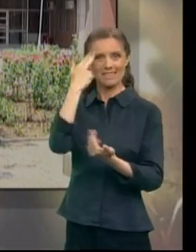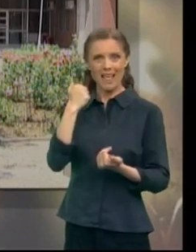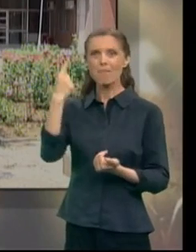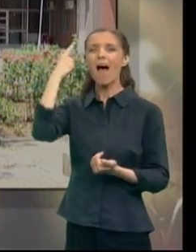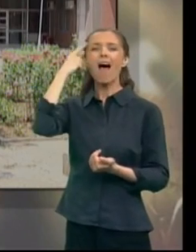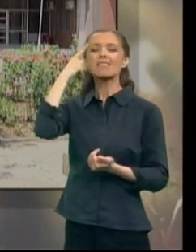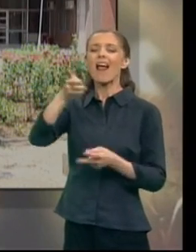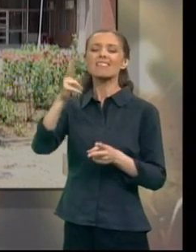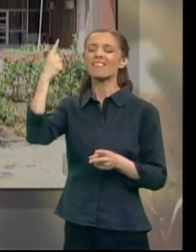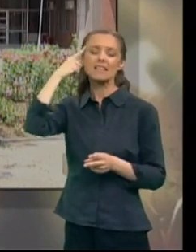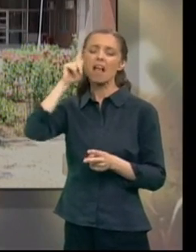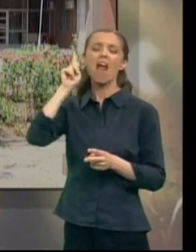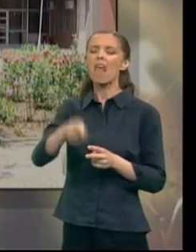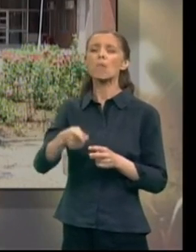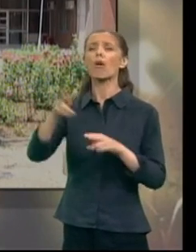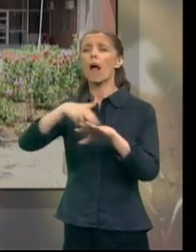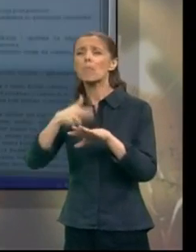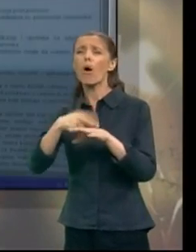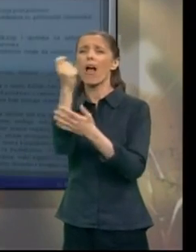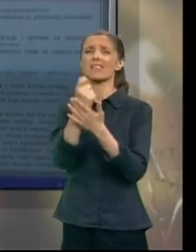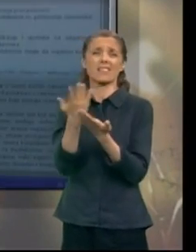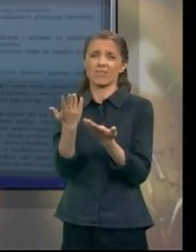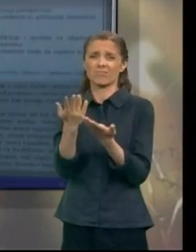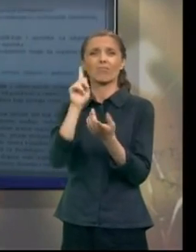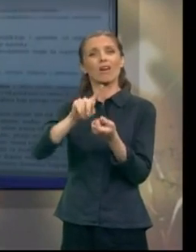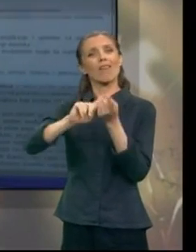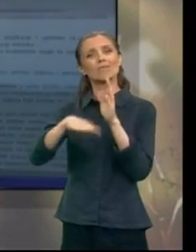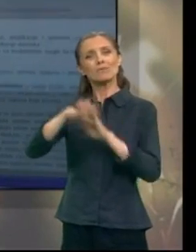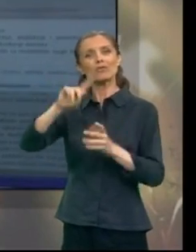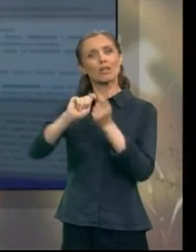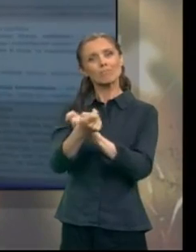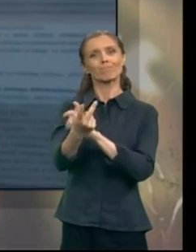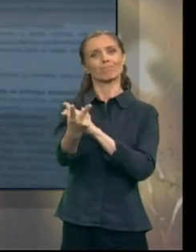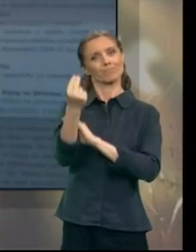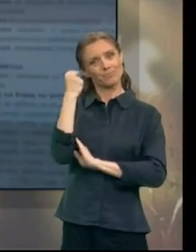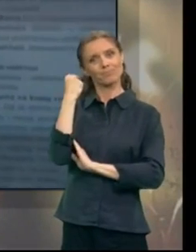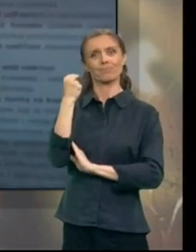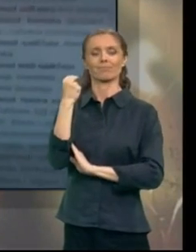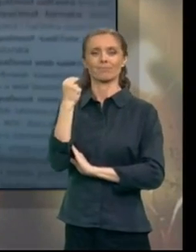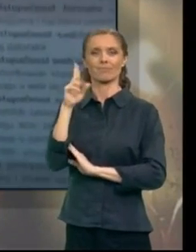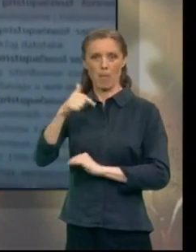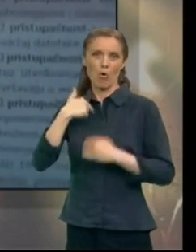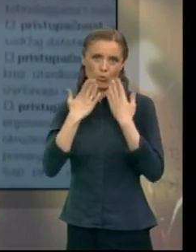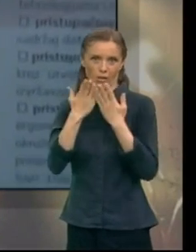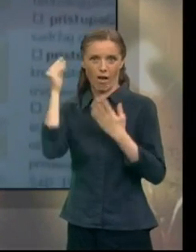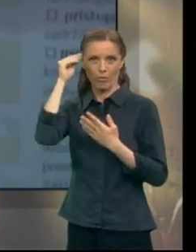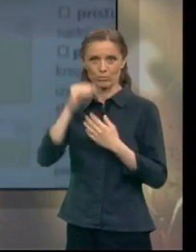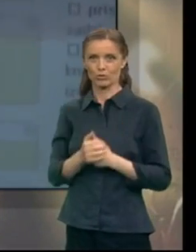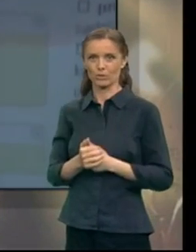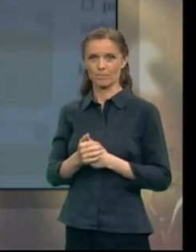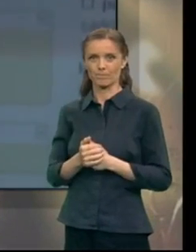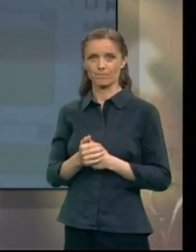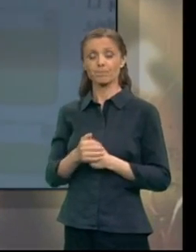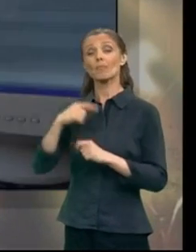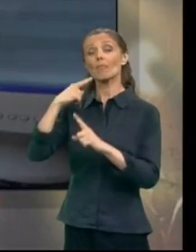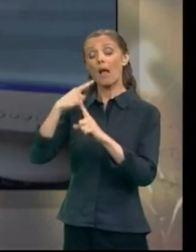potrebno da ima sve vrste boja, nego će se na tekstualni način ili audio način prikazati sadržaj. Uz